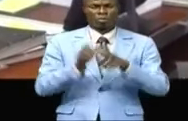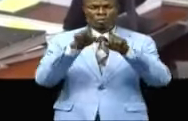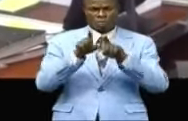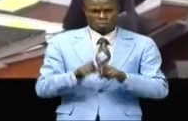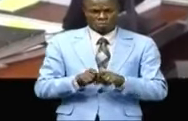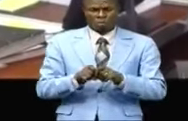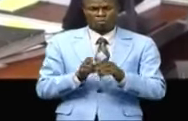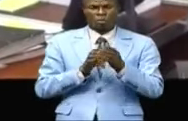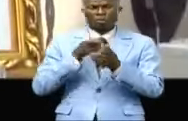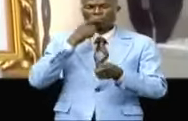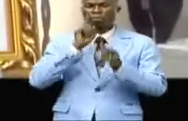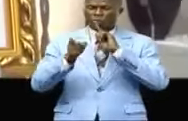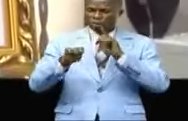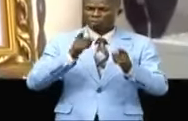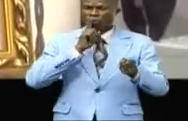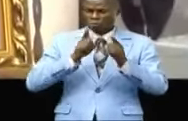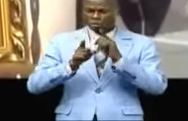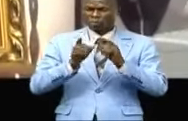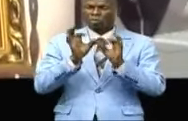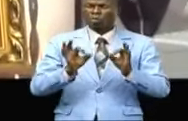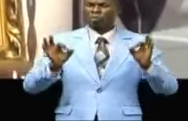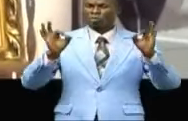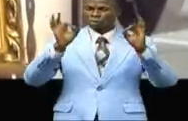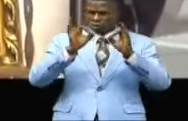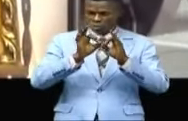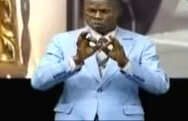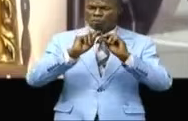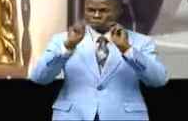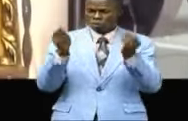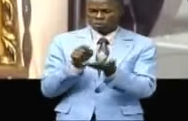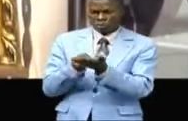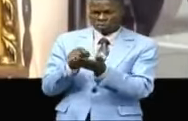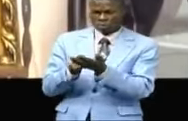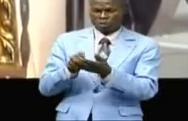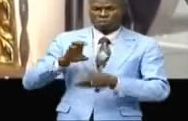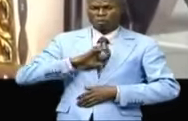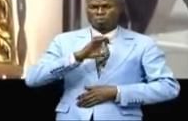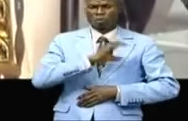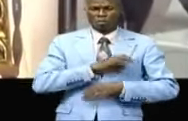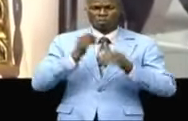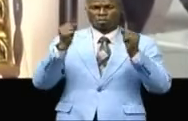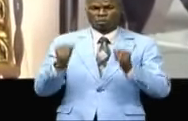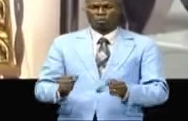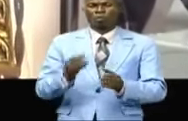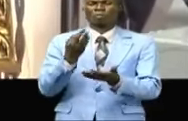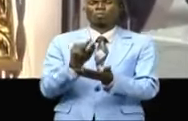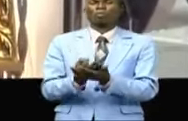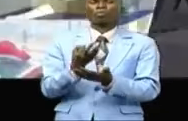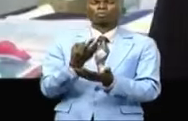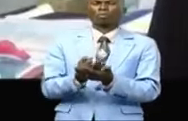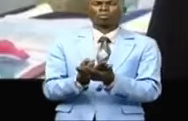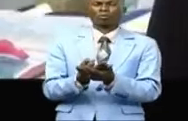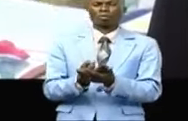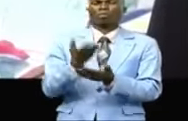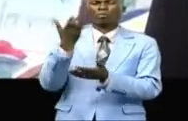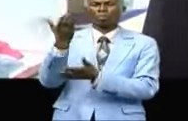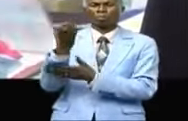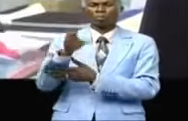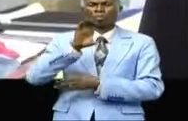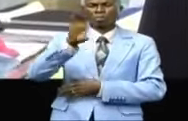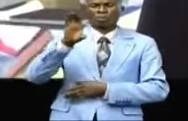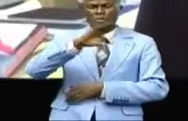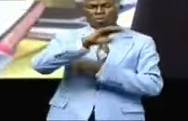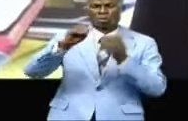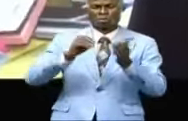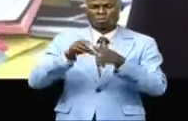fait l'objet des échanges considérant l'importance de ces réseaux. Le comité des stabilités financières a recommandé à la Banque centrale